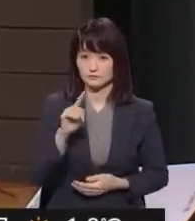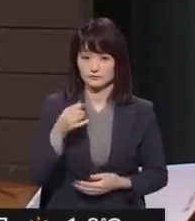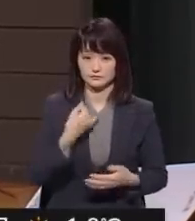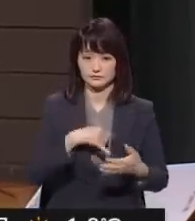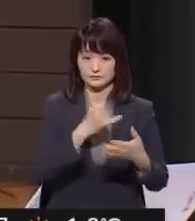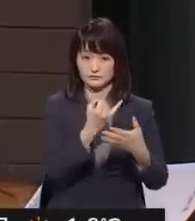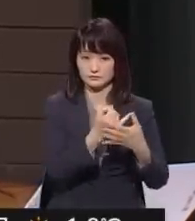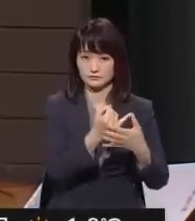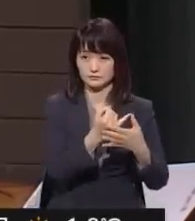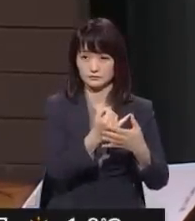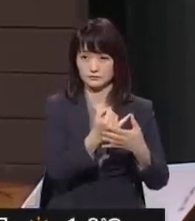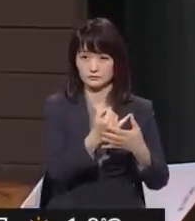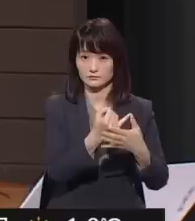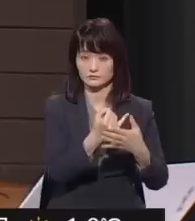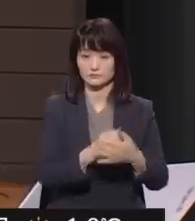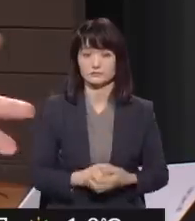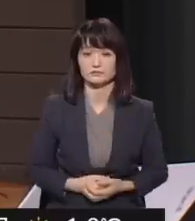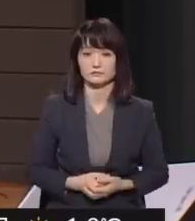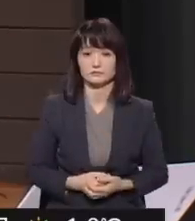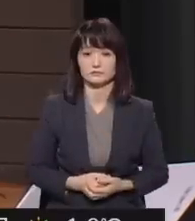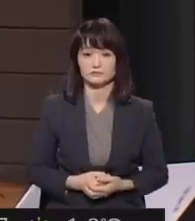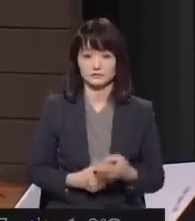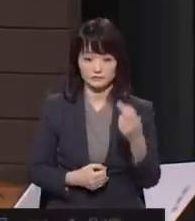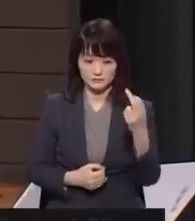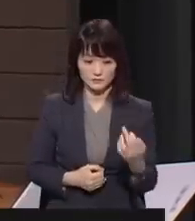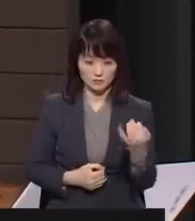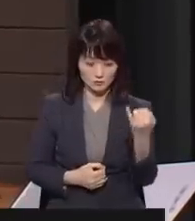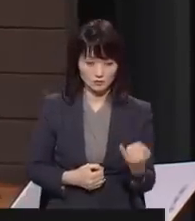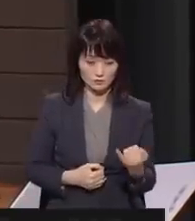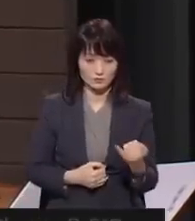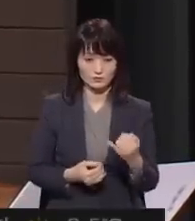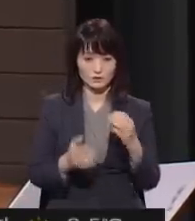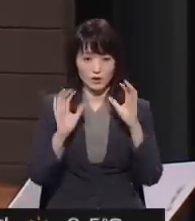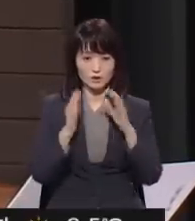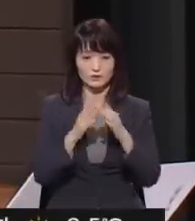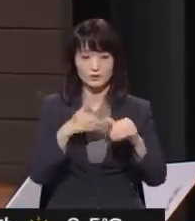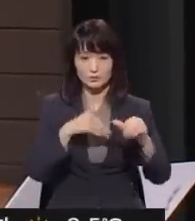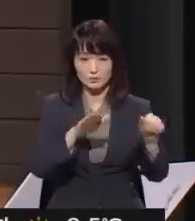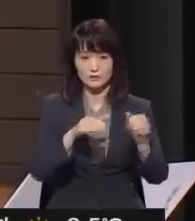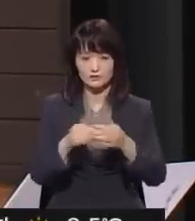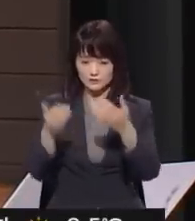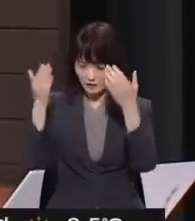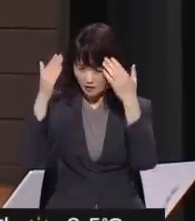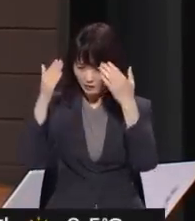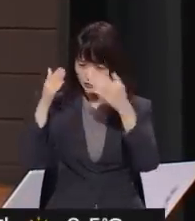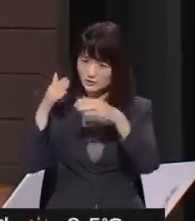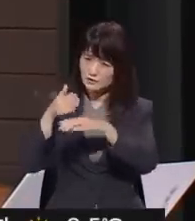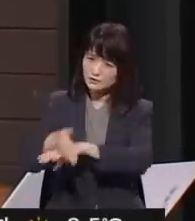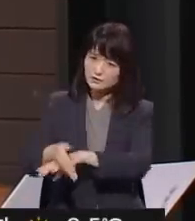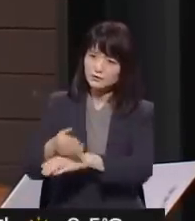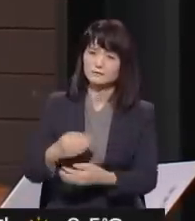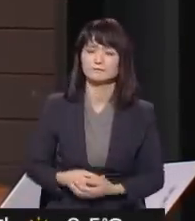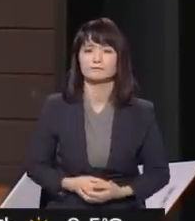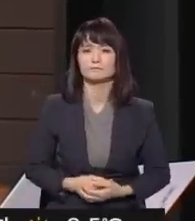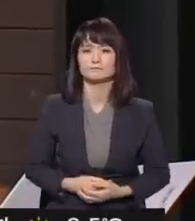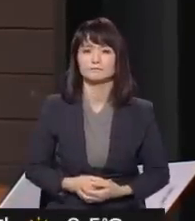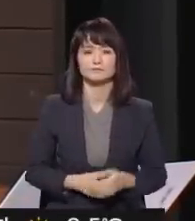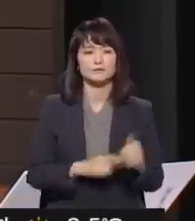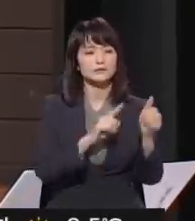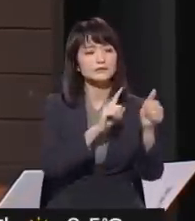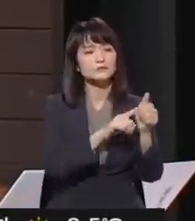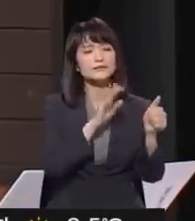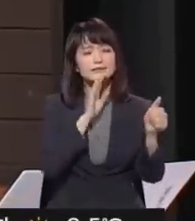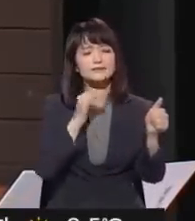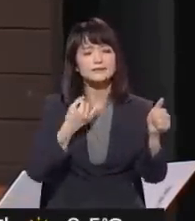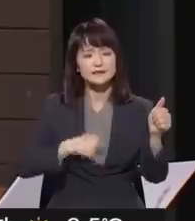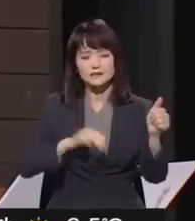크네 큰애 아까 아이들 등원시키느라고 학교에도 늦었던 그 큰애는이 사연자분의 친 자식도 아니지만